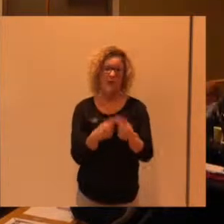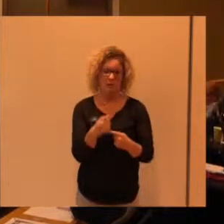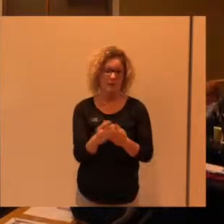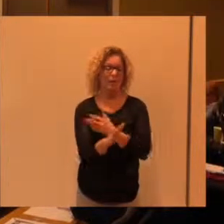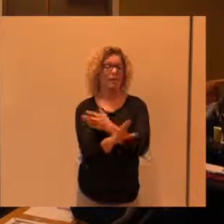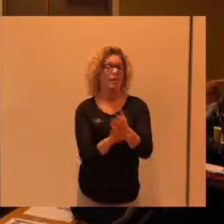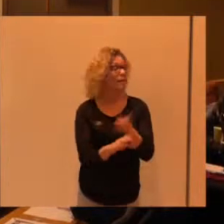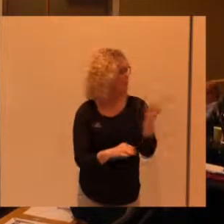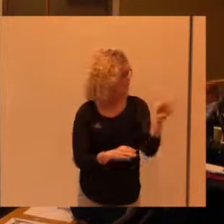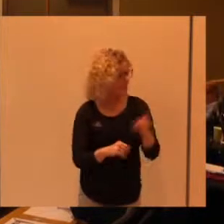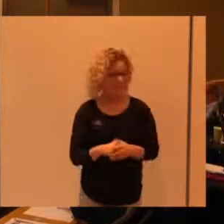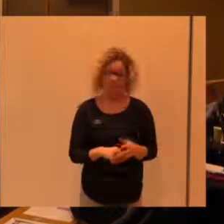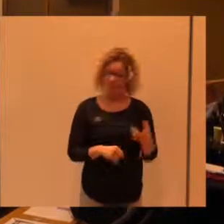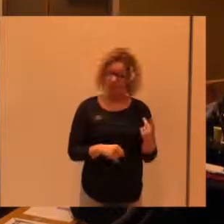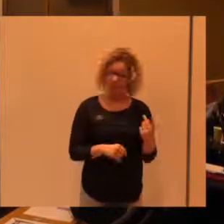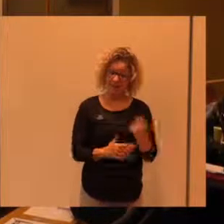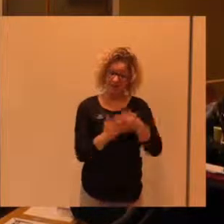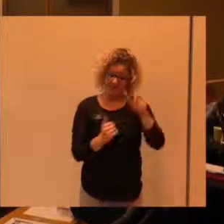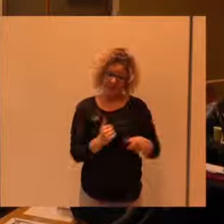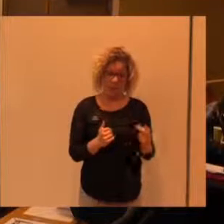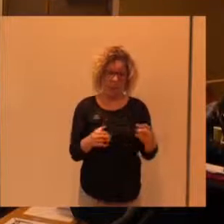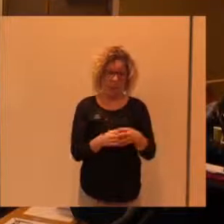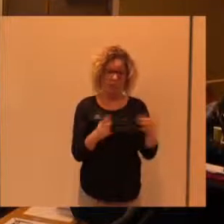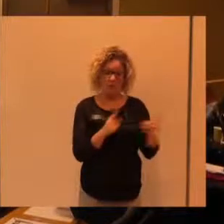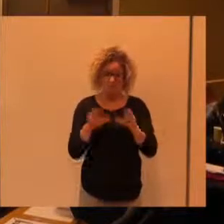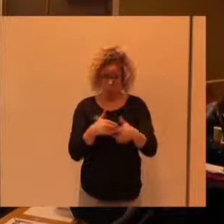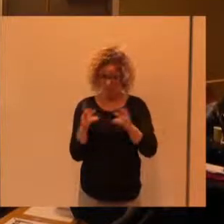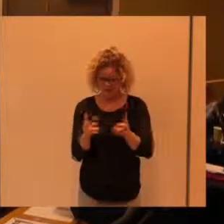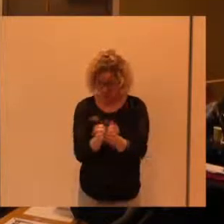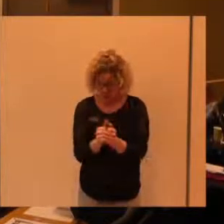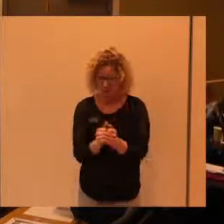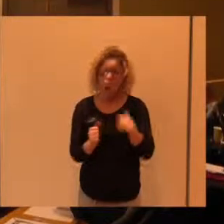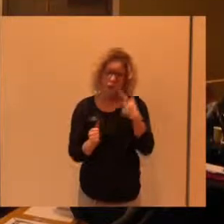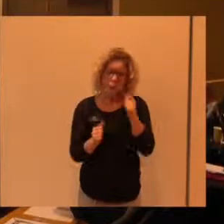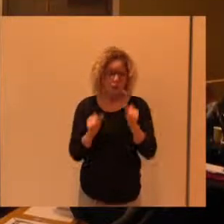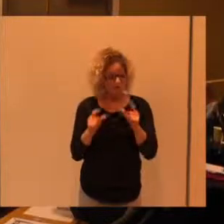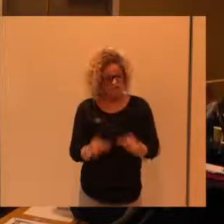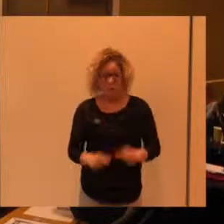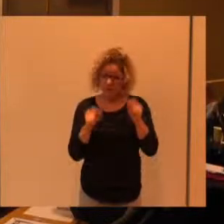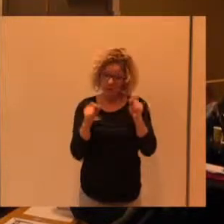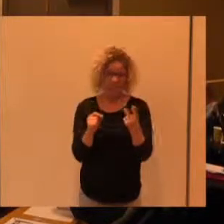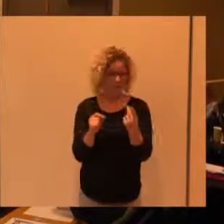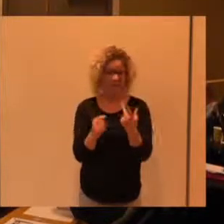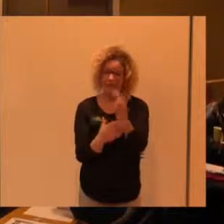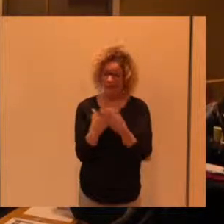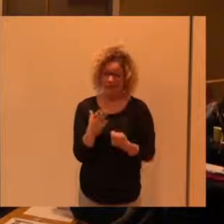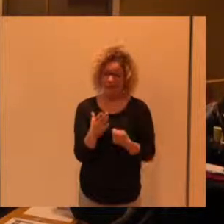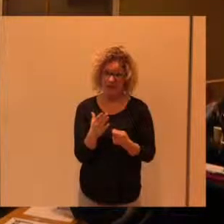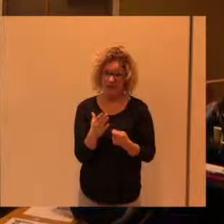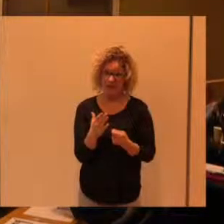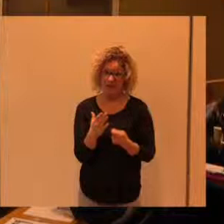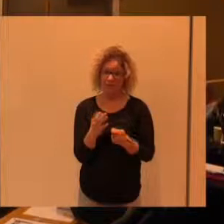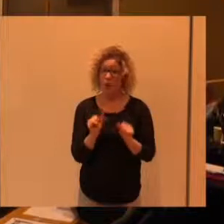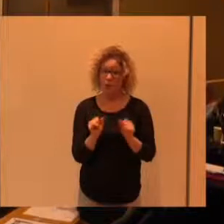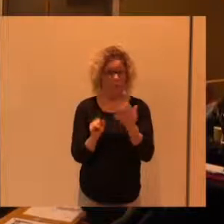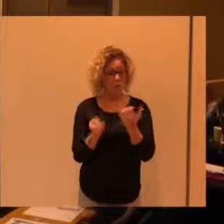det här. En annan designer eller en annan grupp människor som hade gjort samma resa hade kommit kanske fram med någon annan design som hade kunnat fungera